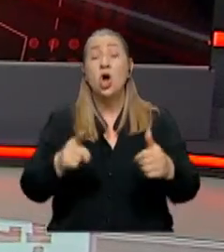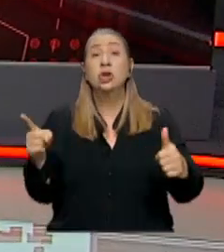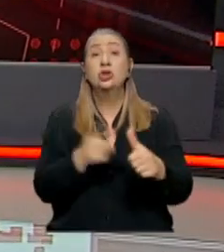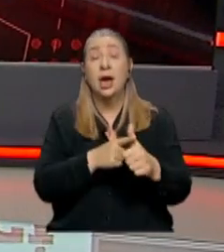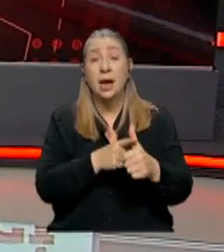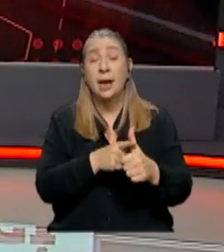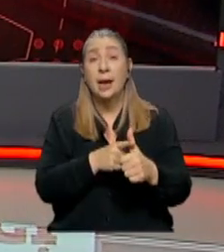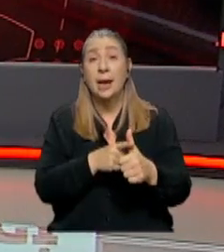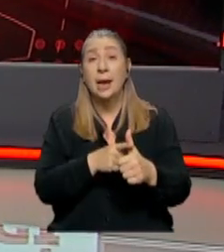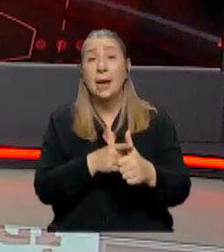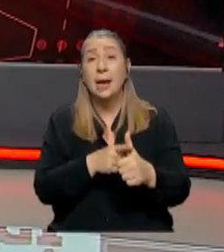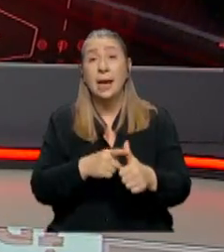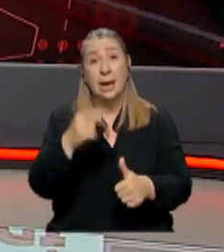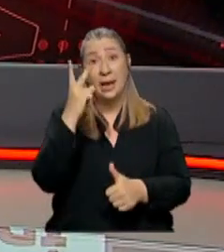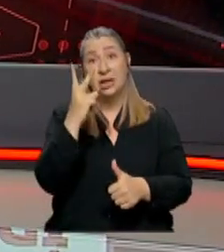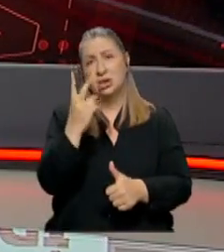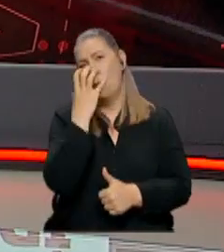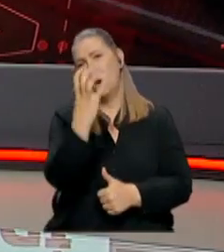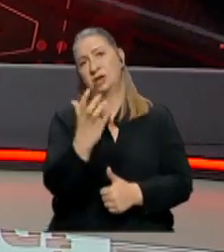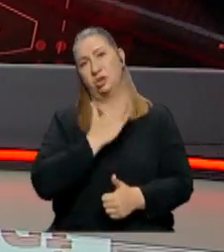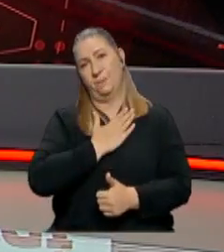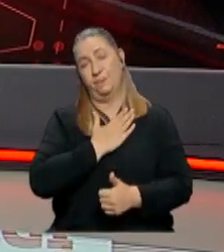Öncelikle iki şey önereceğim.